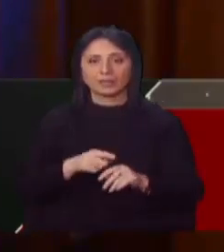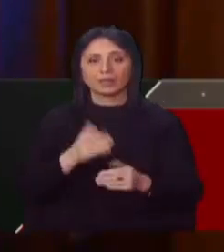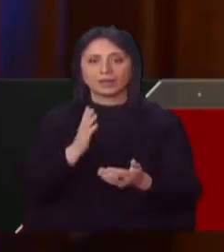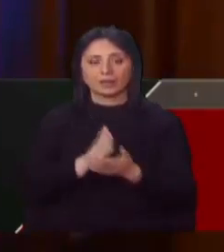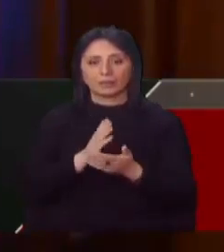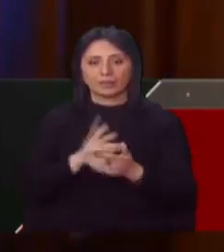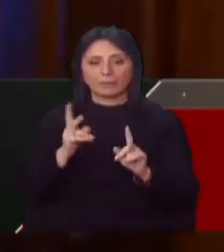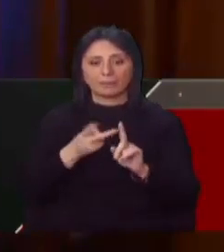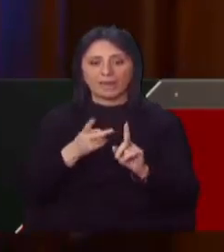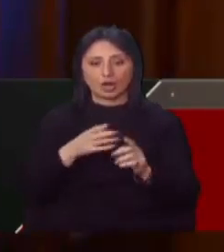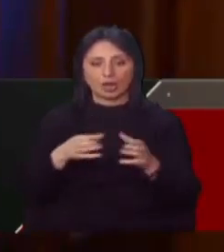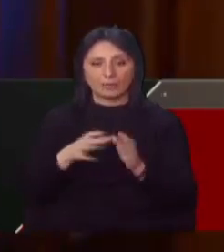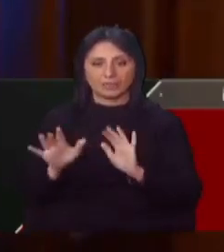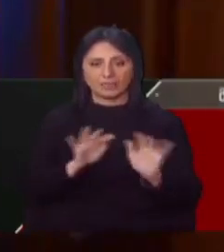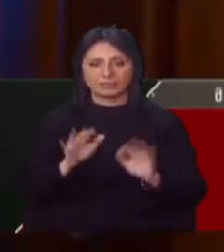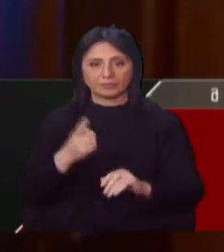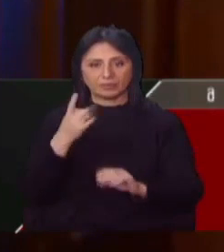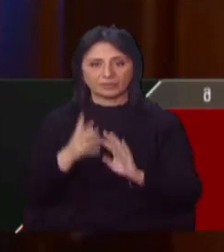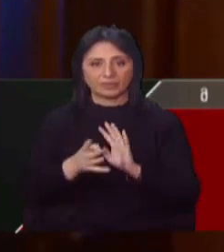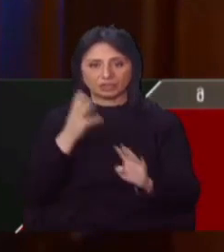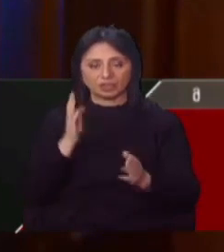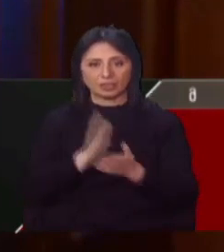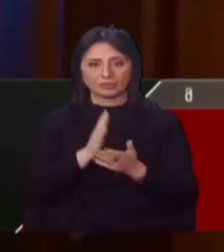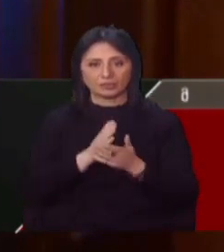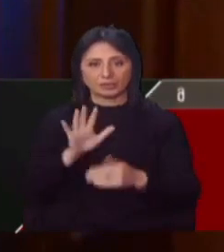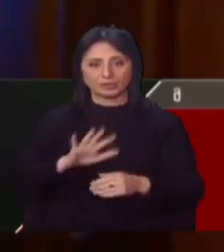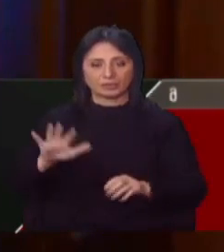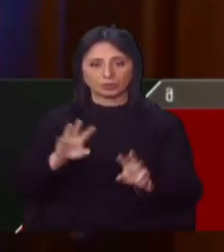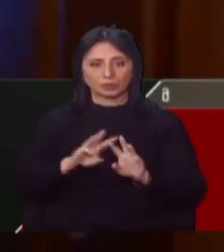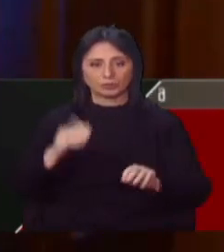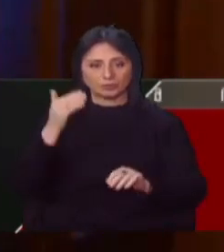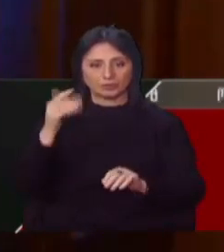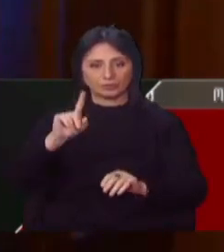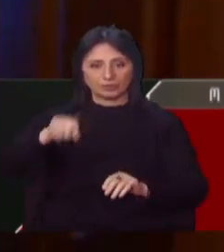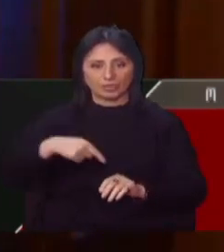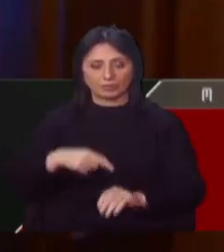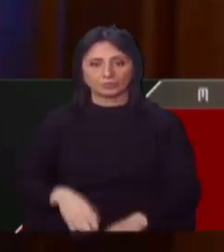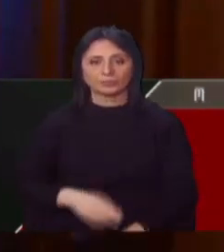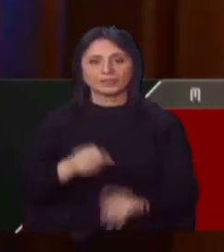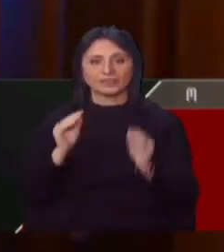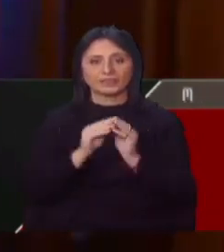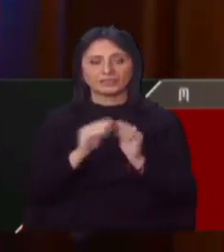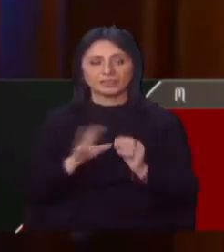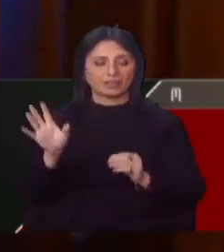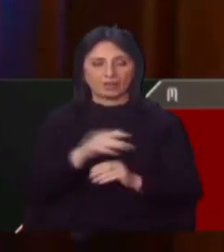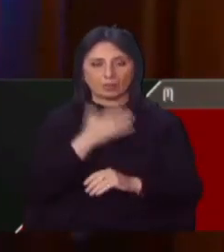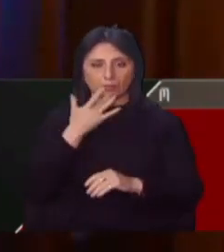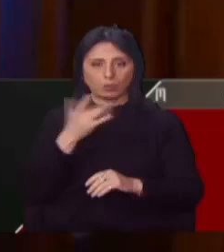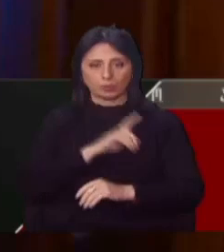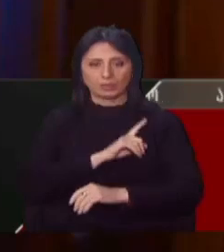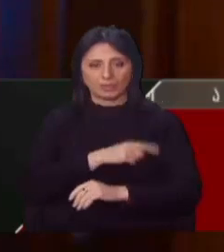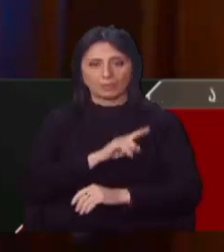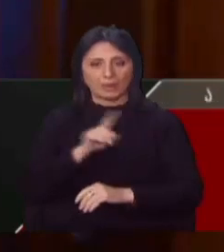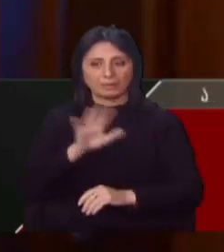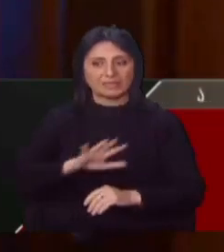aris kampaniis tsarmoeba, rats pirlol rikshi aris sagaro sakto samnistros valdebuleba, iseve rogorc qela politikuri Salis